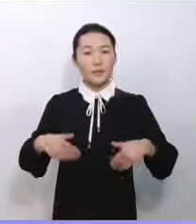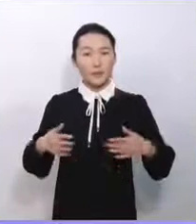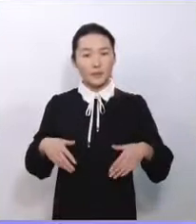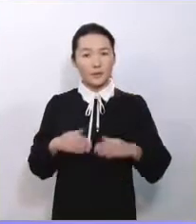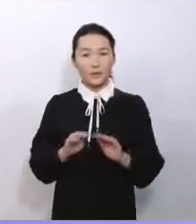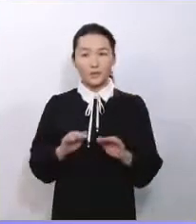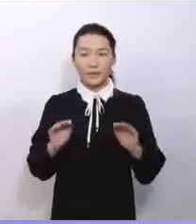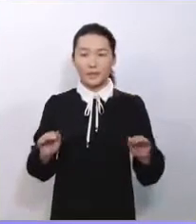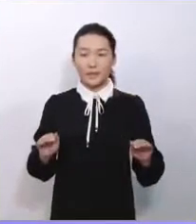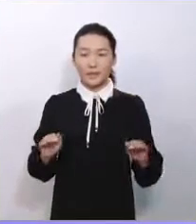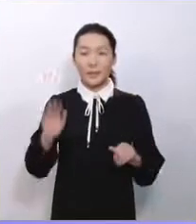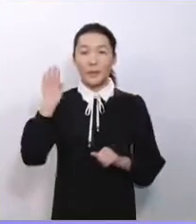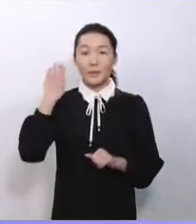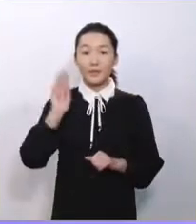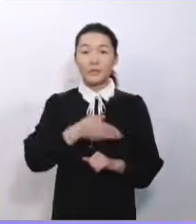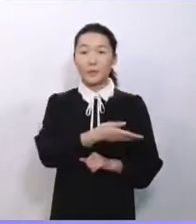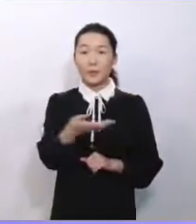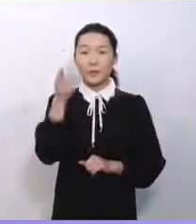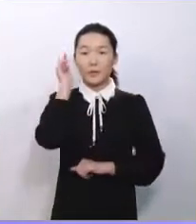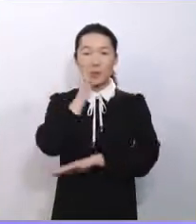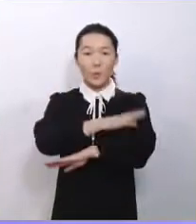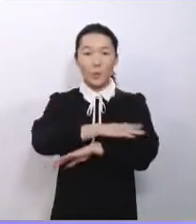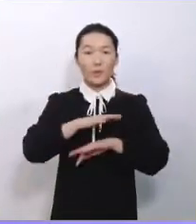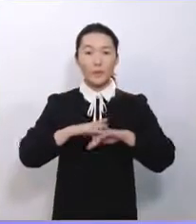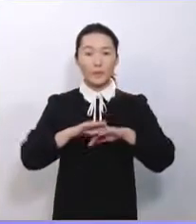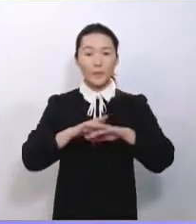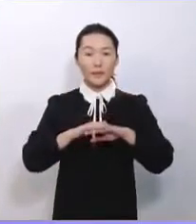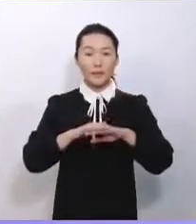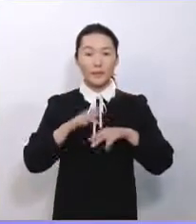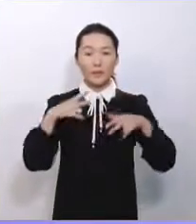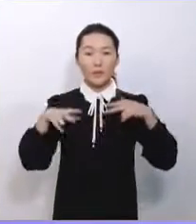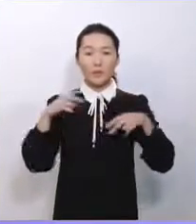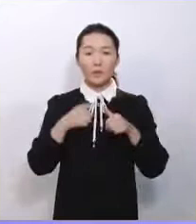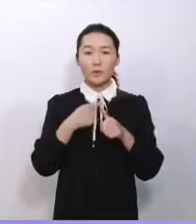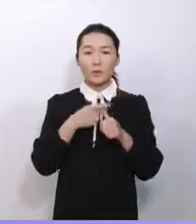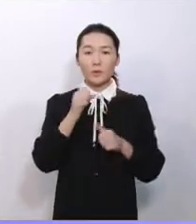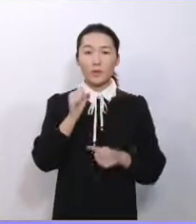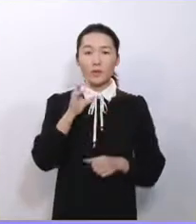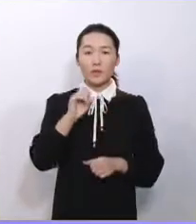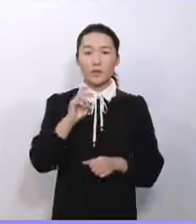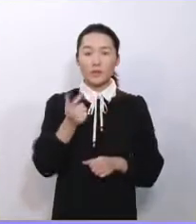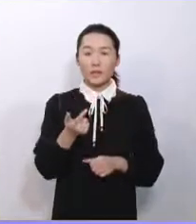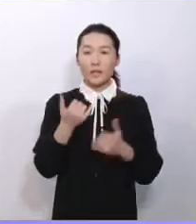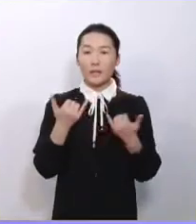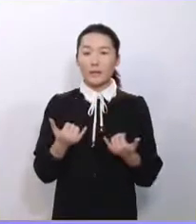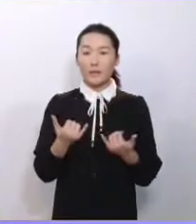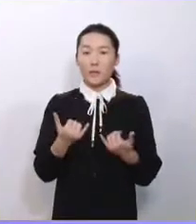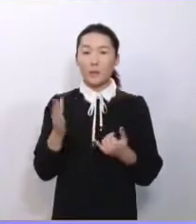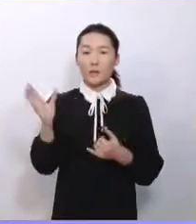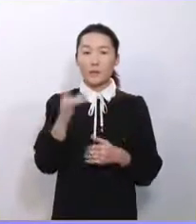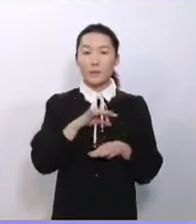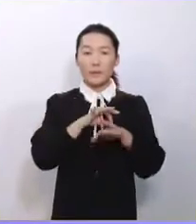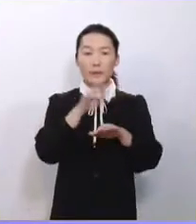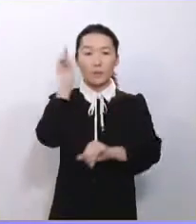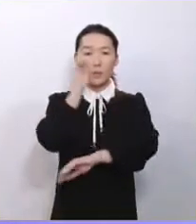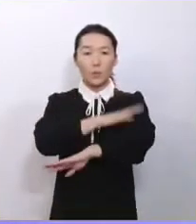Здравствуйте, дети! Приветствую вас на уроке математики. Меня зовут Асель Кубатовна. Сегодня мы проведем